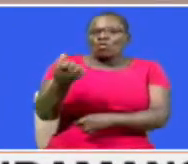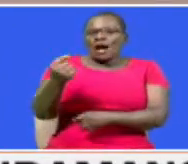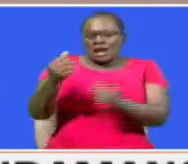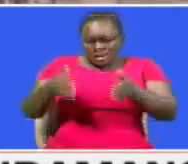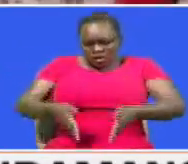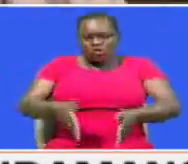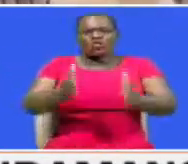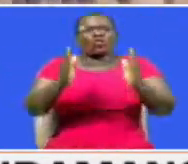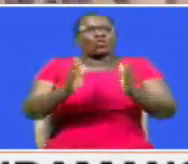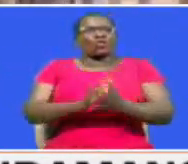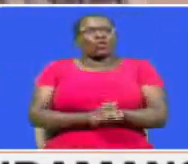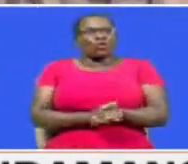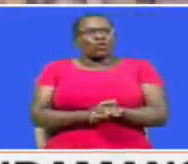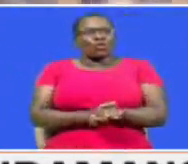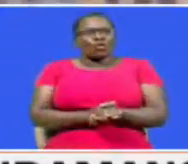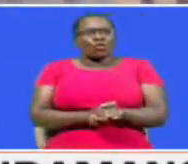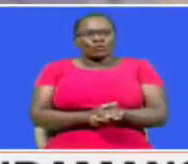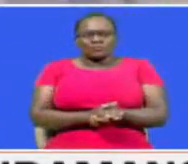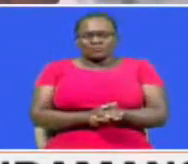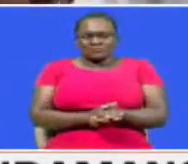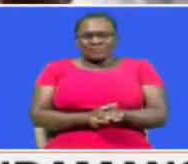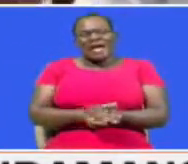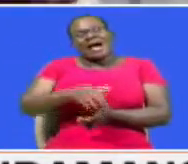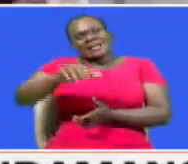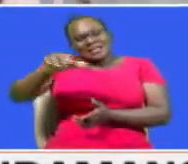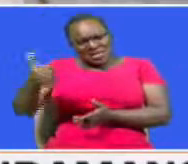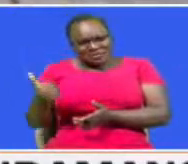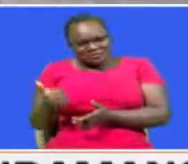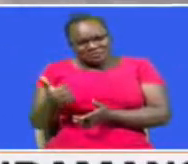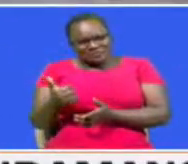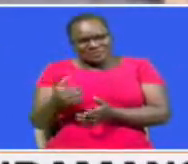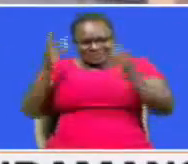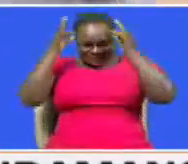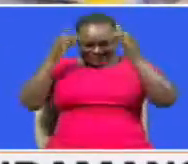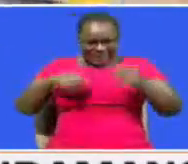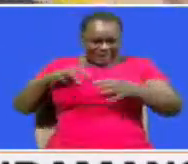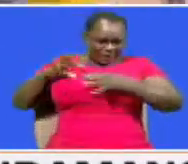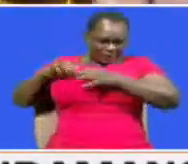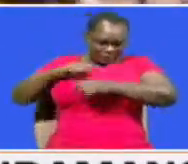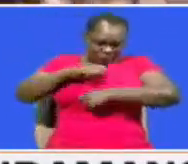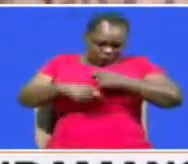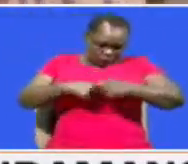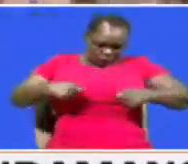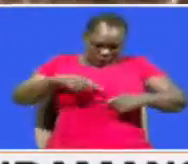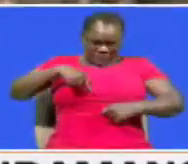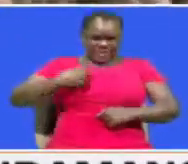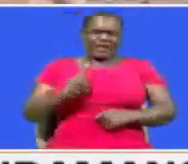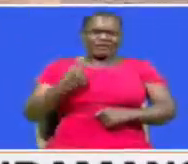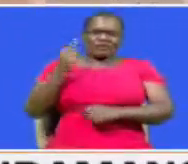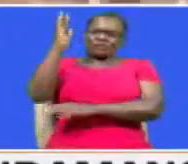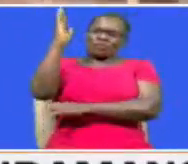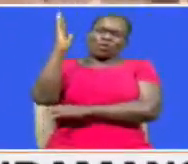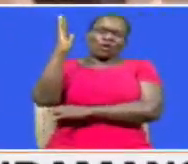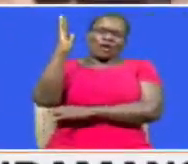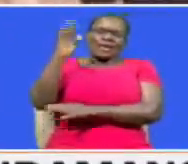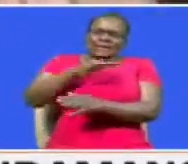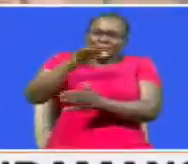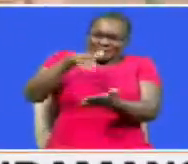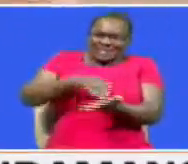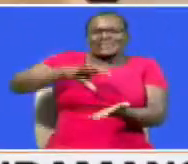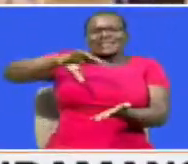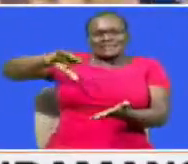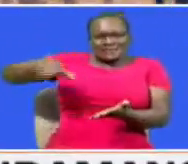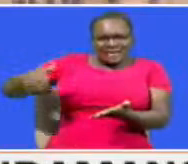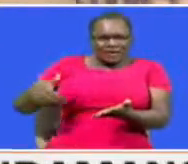ya barabara. Not to beat them, not to. Mwingine naye akaamua kujifungia kwenye mlingoti kwenye Taifa Road katikati ya jiji la